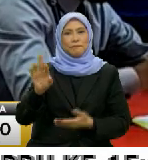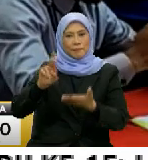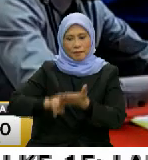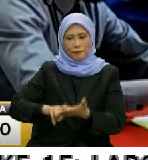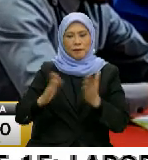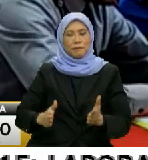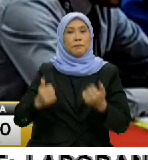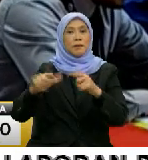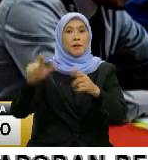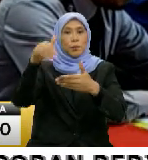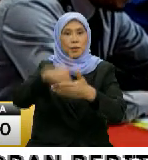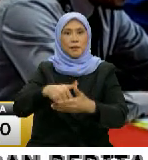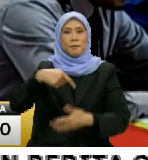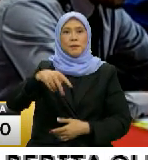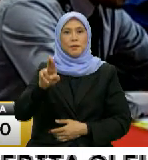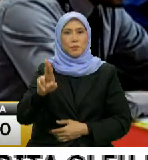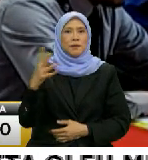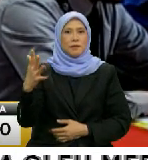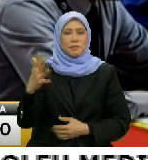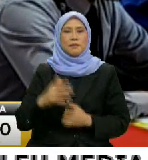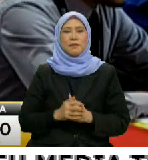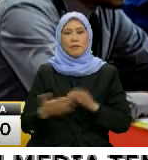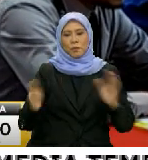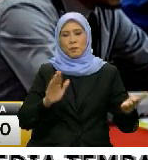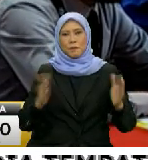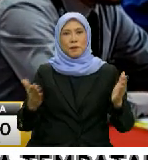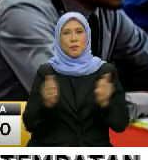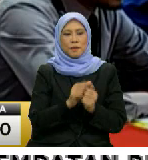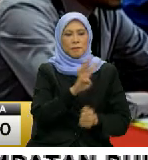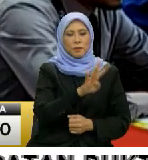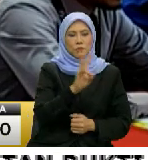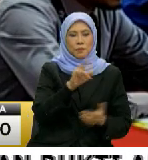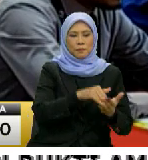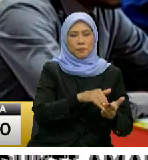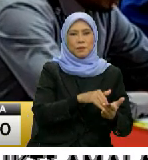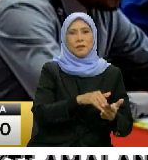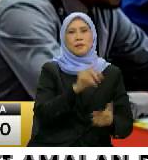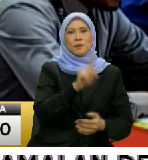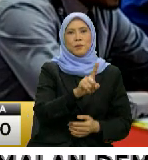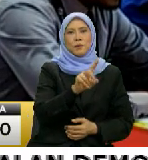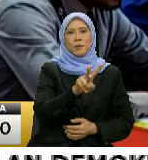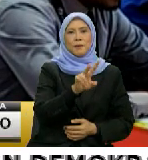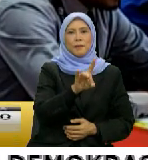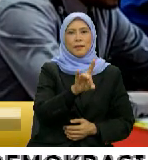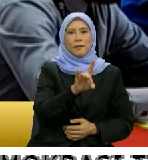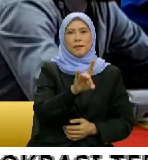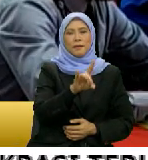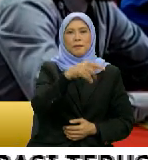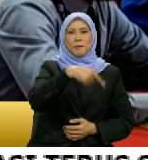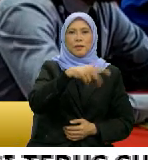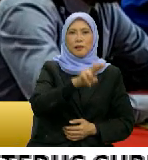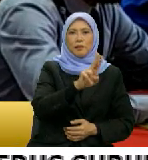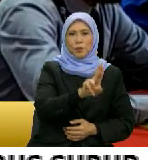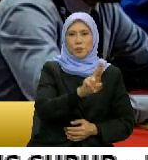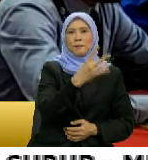pendafta layak mengundi pada VR 15 kali ini berbanding hanya 47.1028 pada